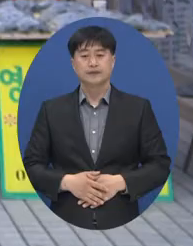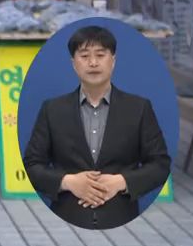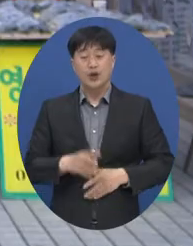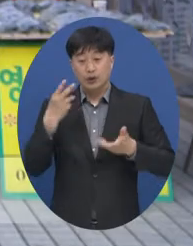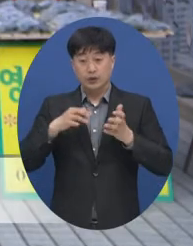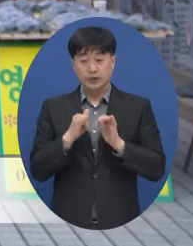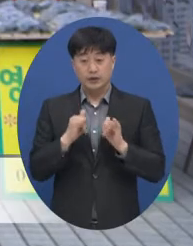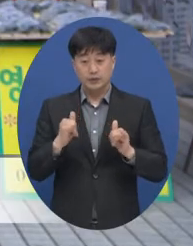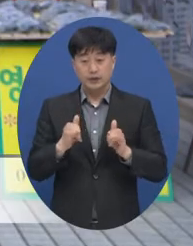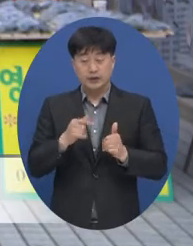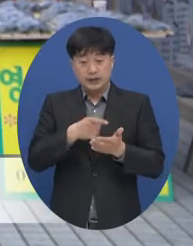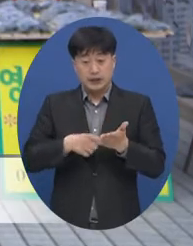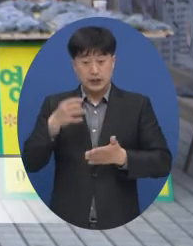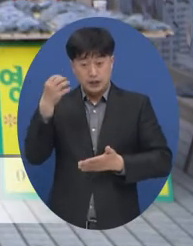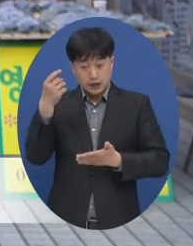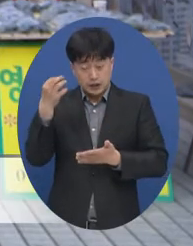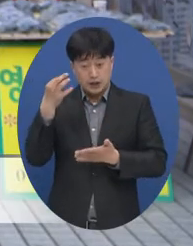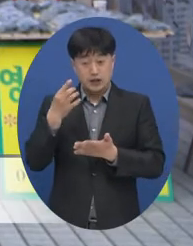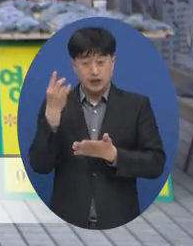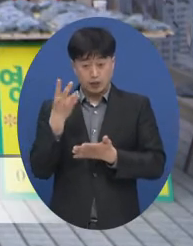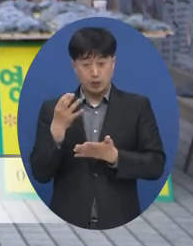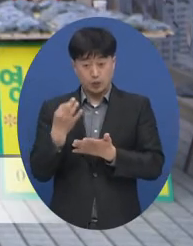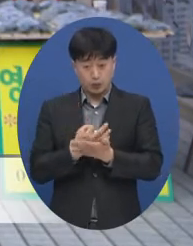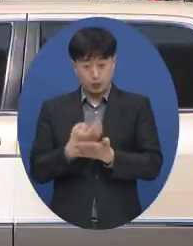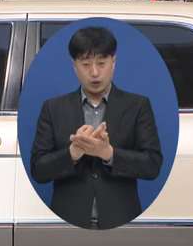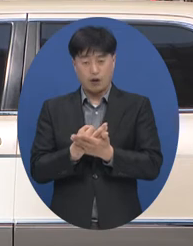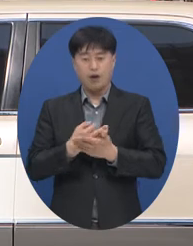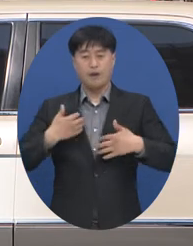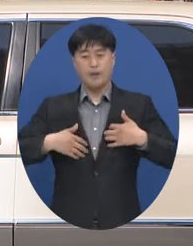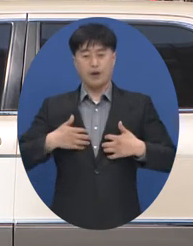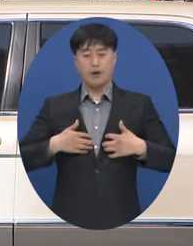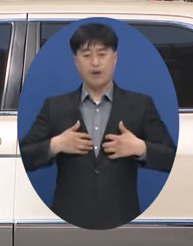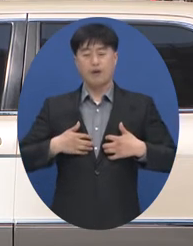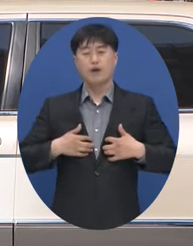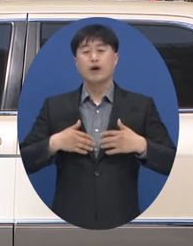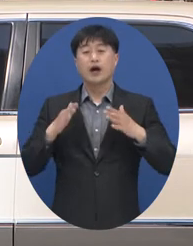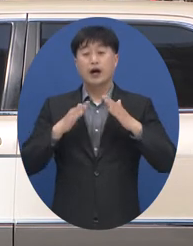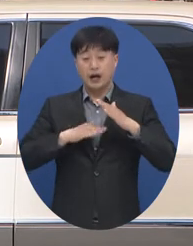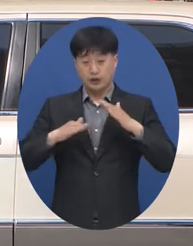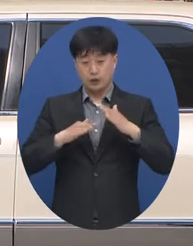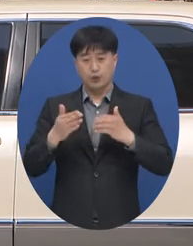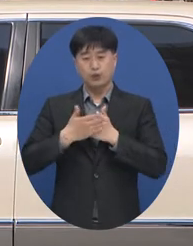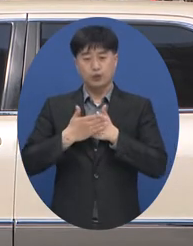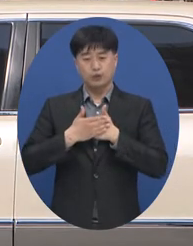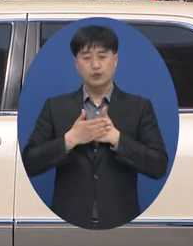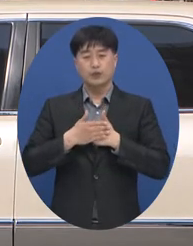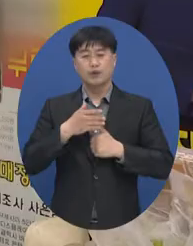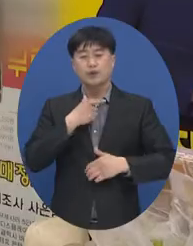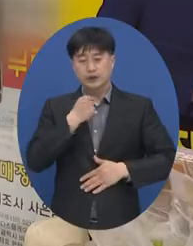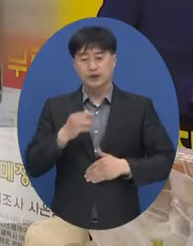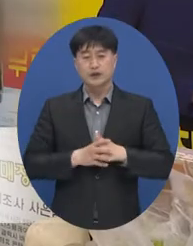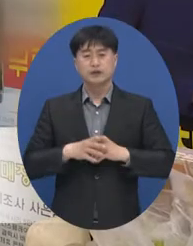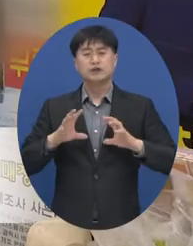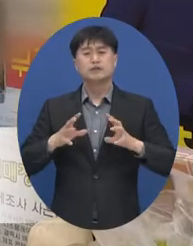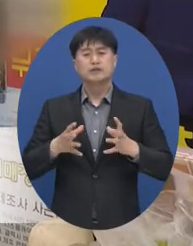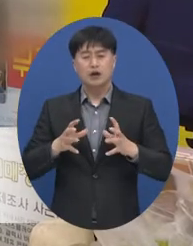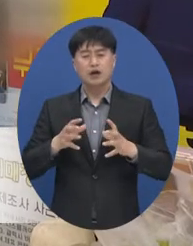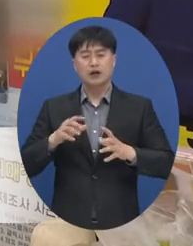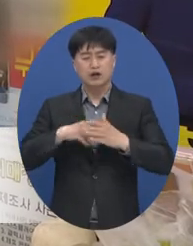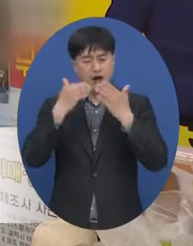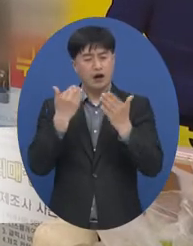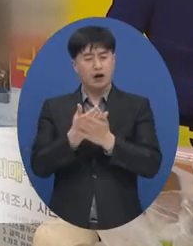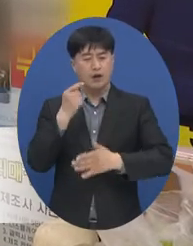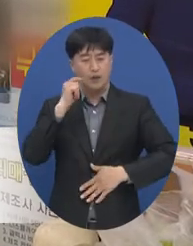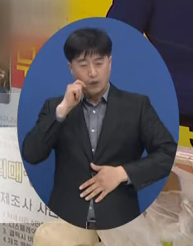않을까. 도민들도 재난기본소득을 반기며 가계에도 보탬이 되길 원하는 상황입니다. 지금 나라가